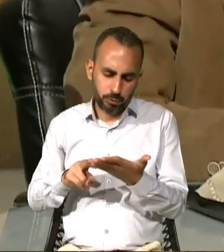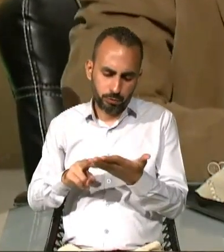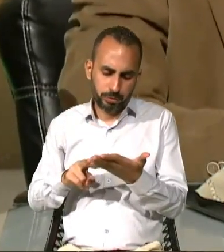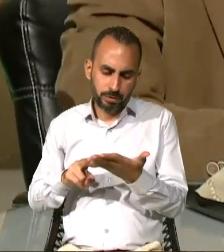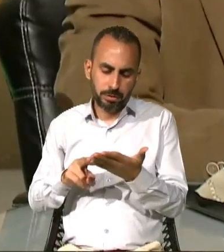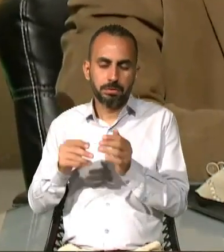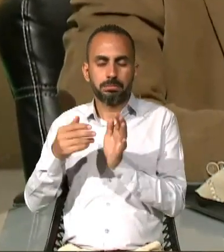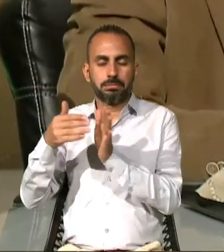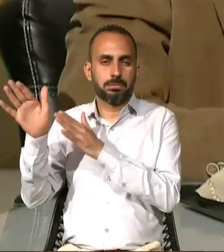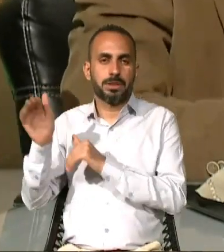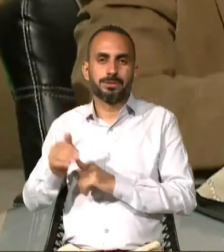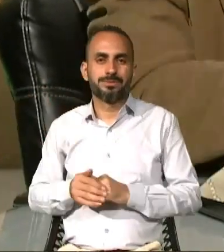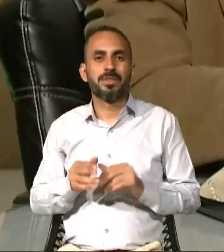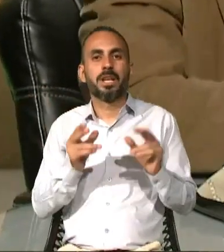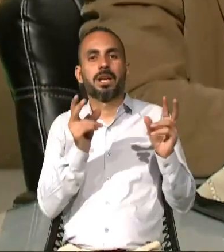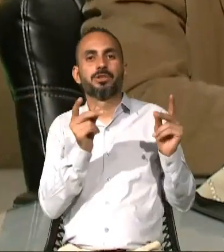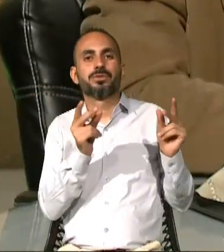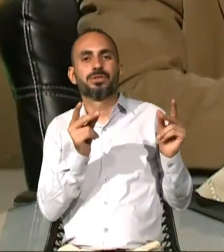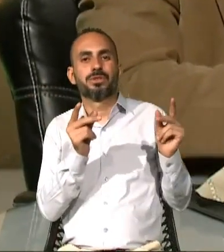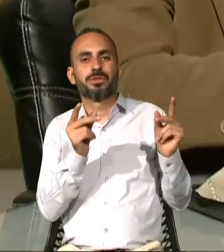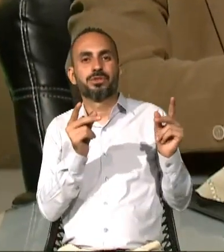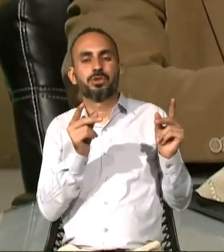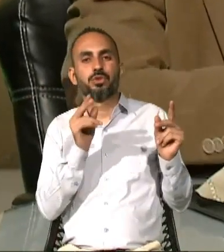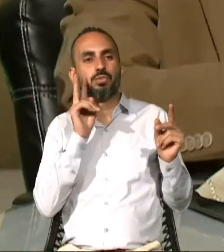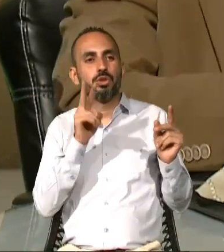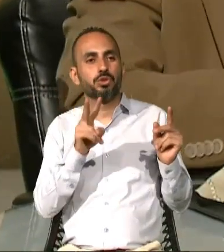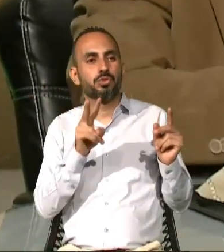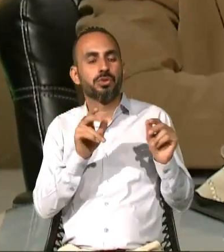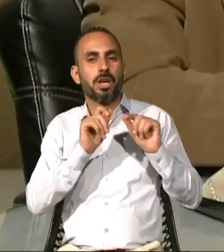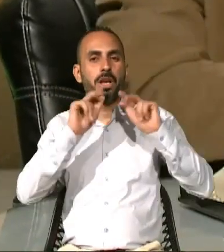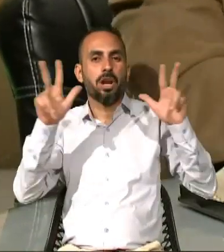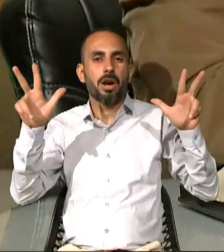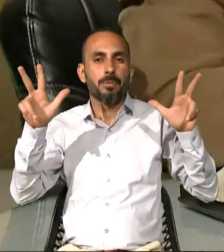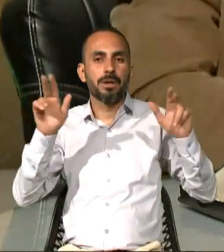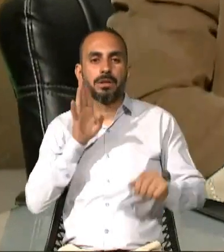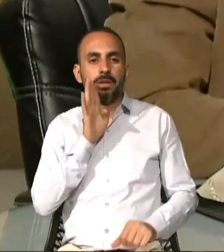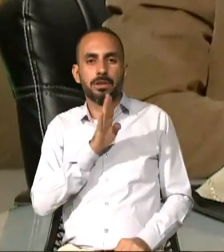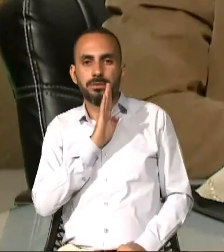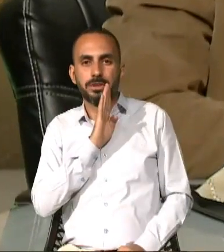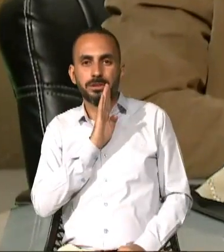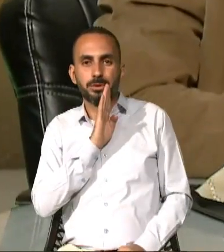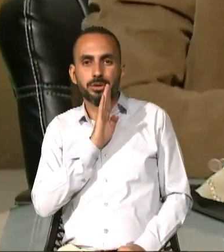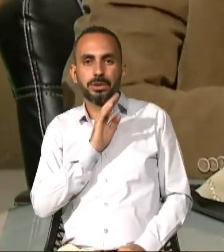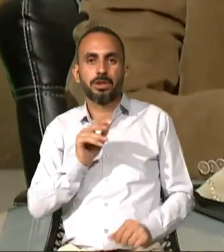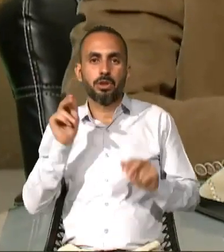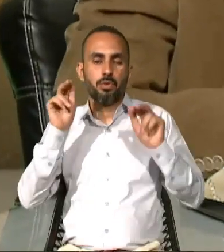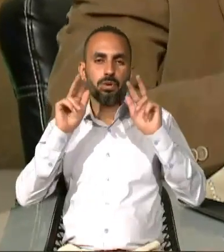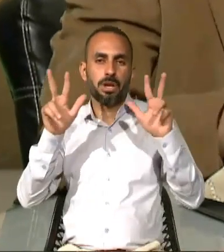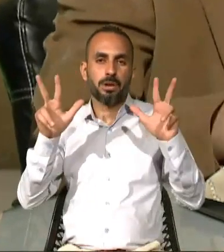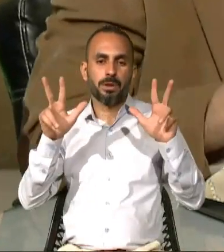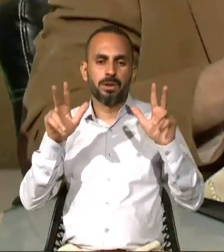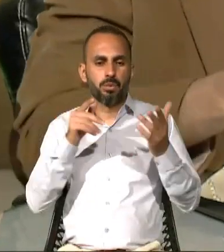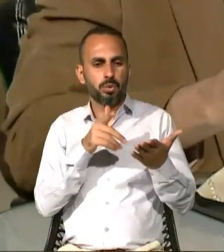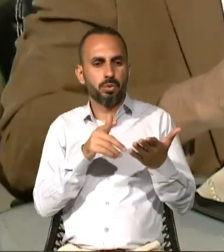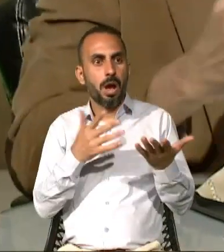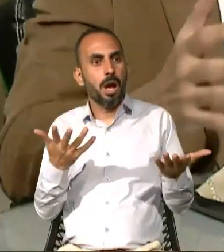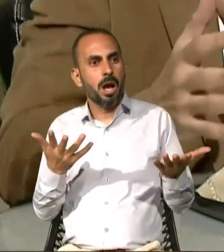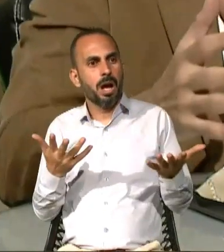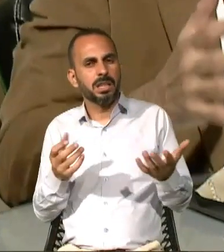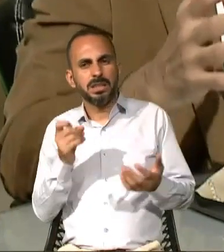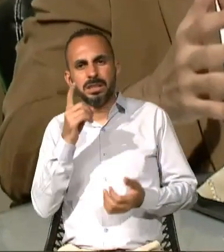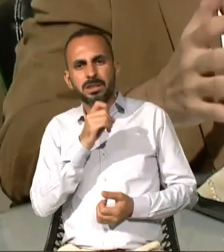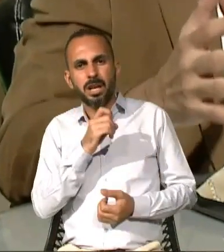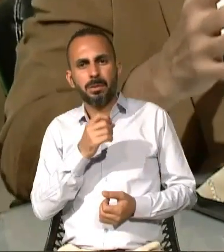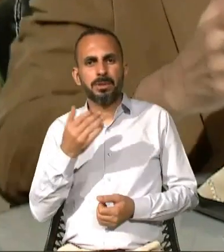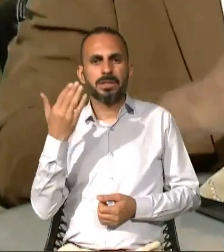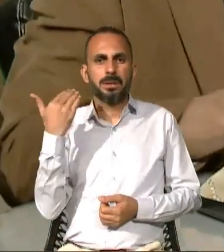CBC وأفتح الأحداث وزي ما حضرتك قلت من شوية أفتح الفيسبوك وأفتح نشرات الأخبار وأقول يا ده قلت